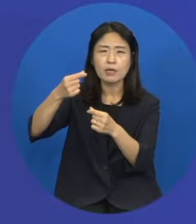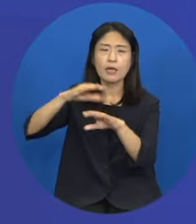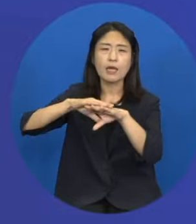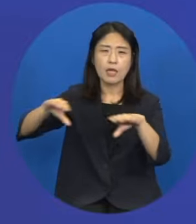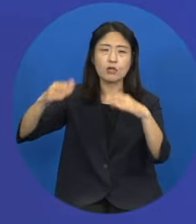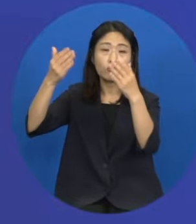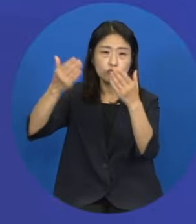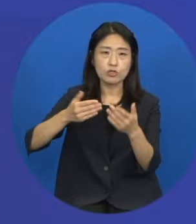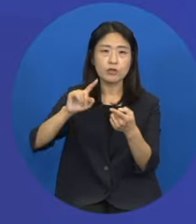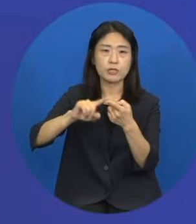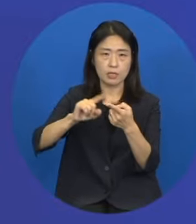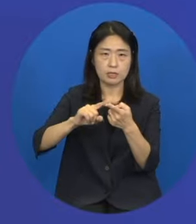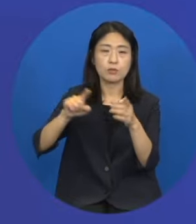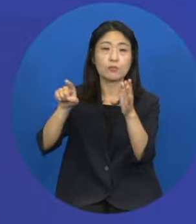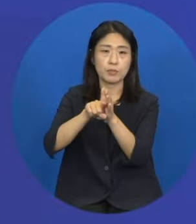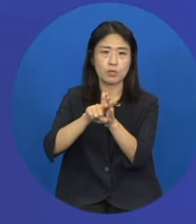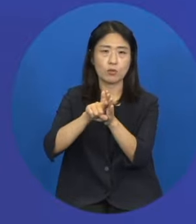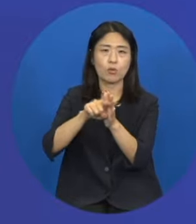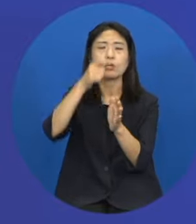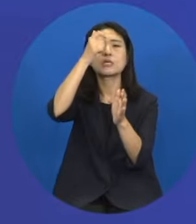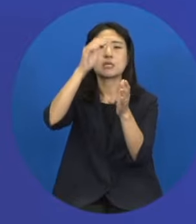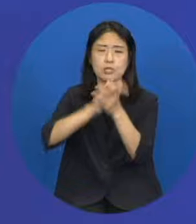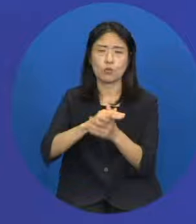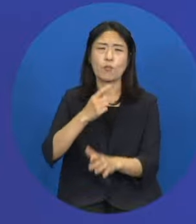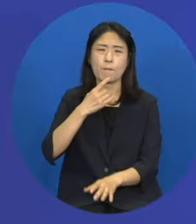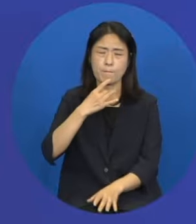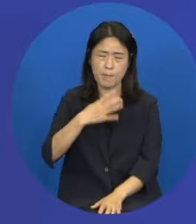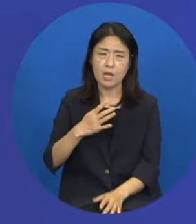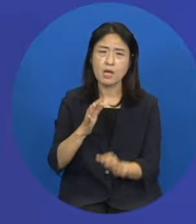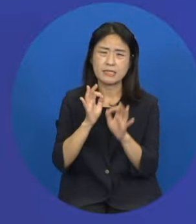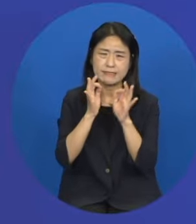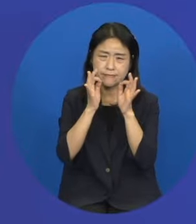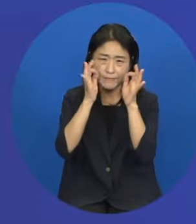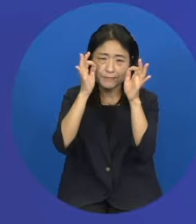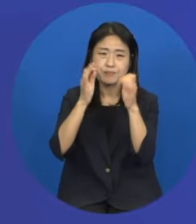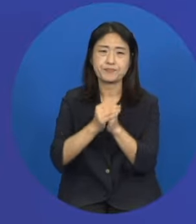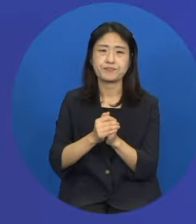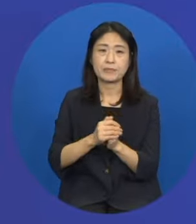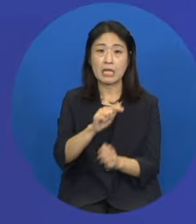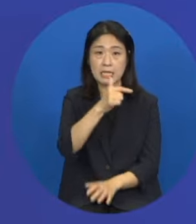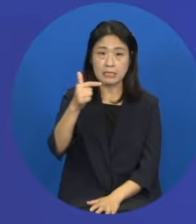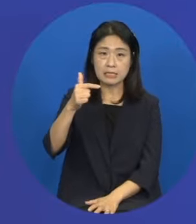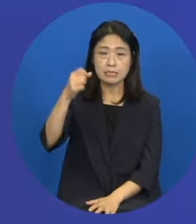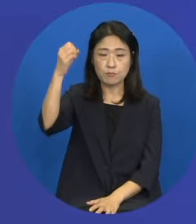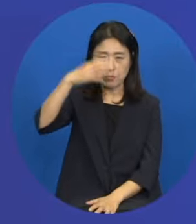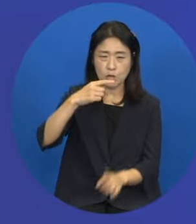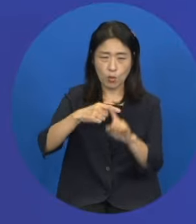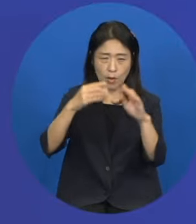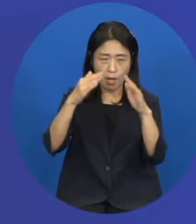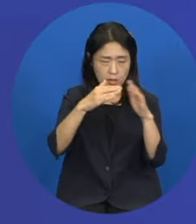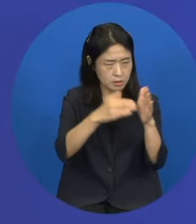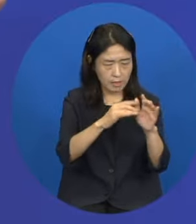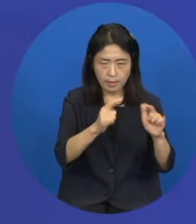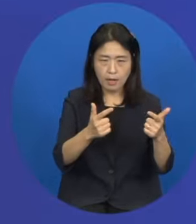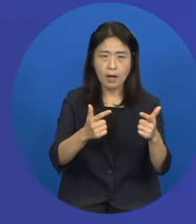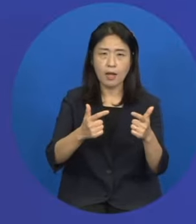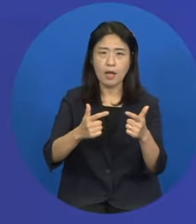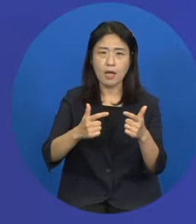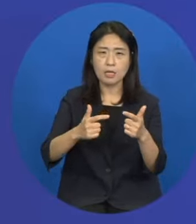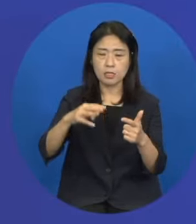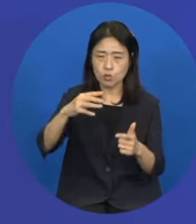신뢰하기로 마음먹고 기도에 전념을 하게 되는데, 큰빛교회만이 아니라 토론토에 있는 교회들이